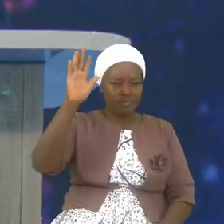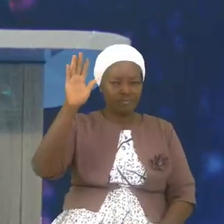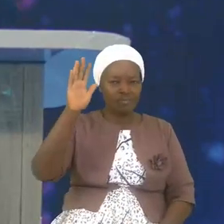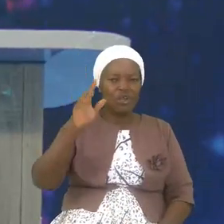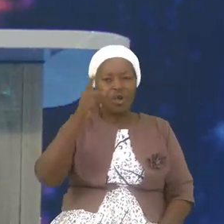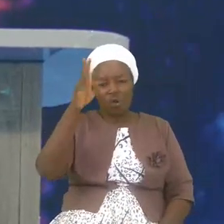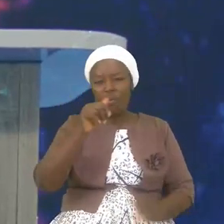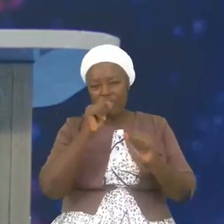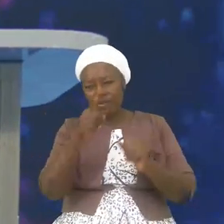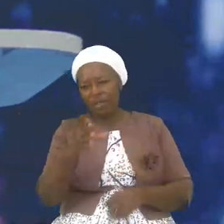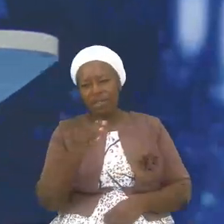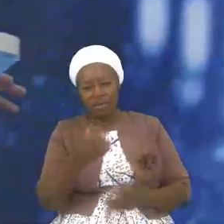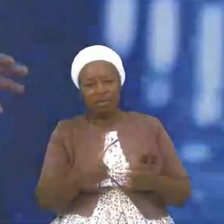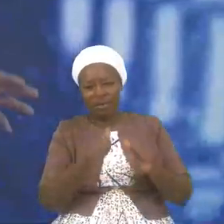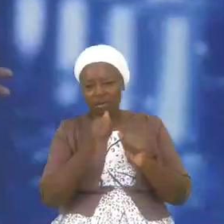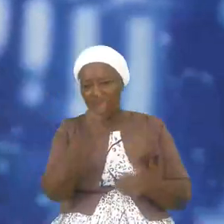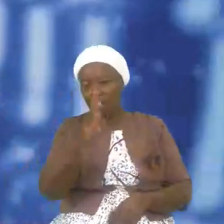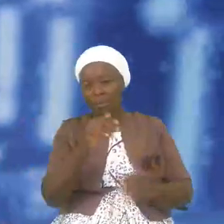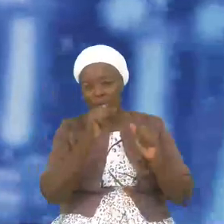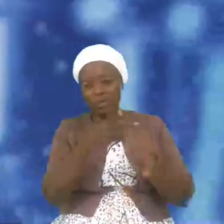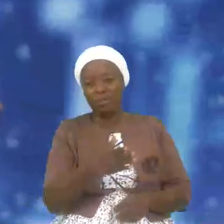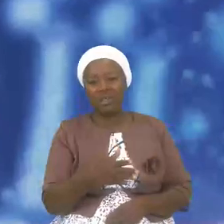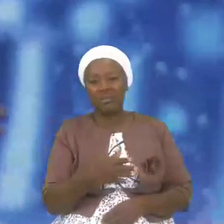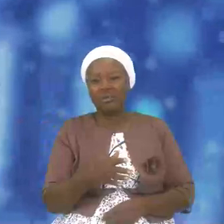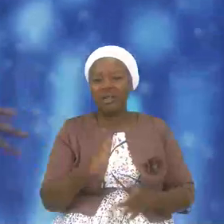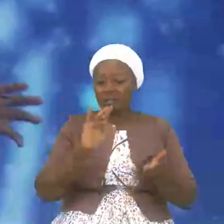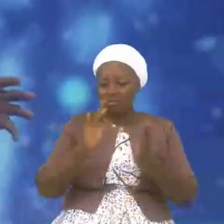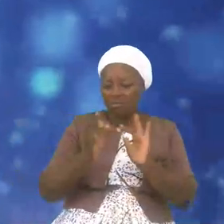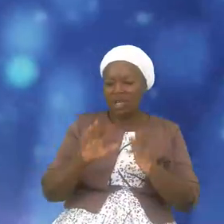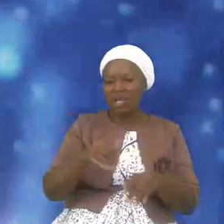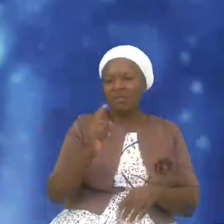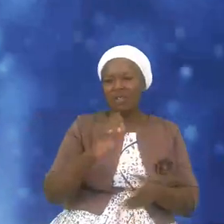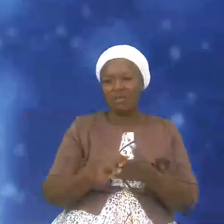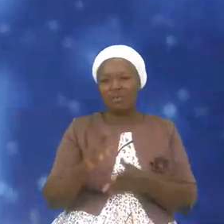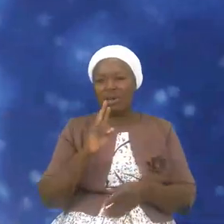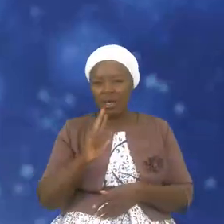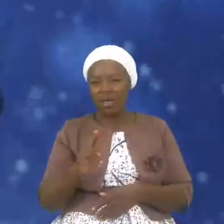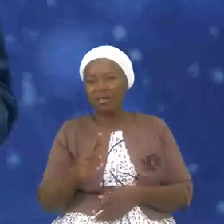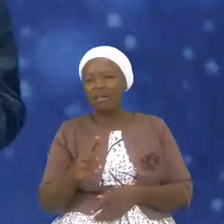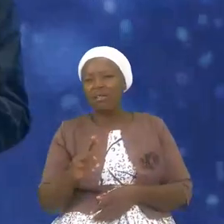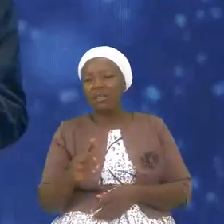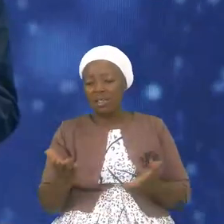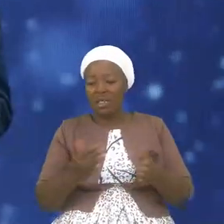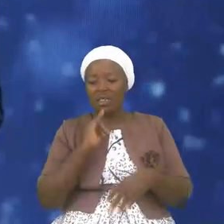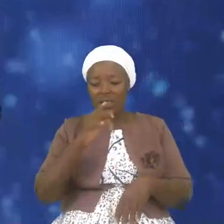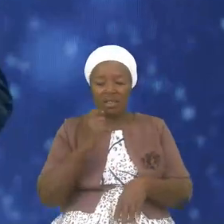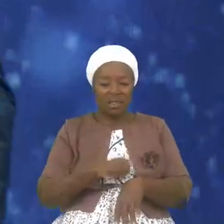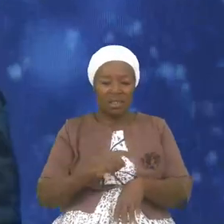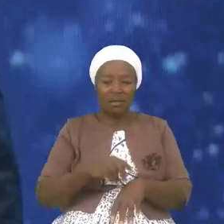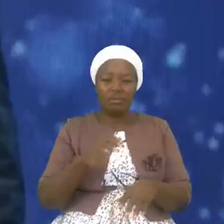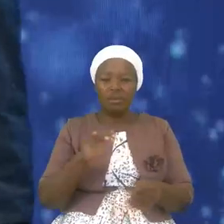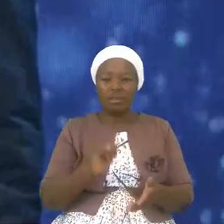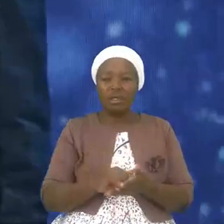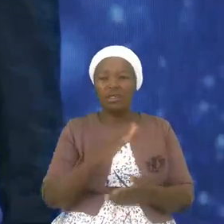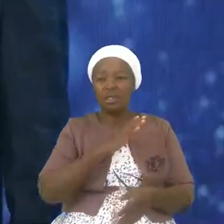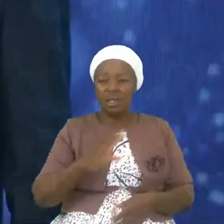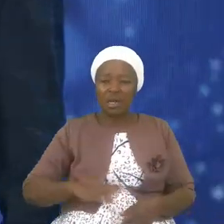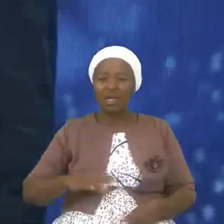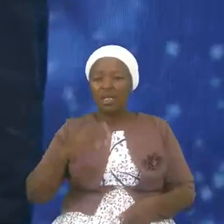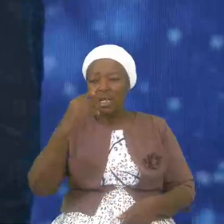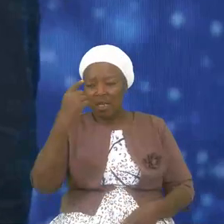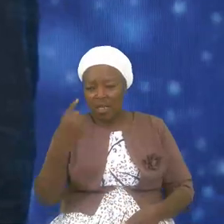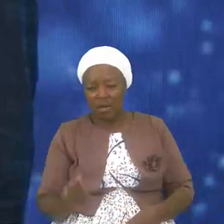que Dieu te bénisse là-bas, que Dieu te bénisse là-bas. En ligne, n'importe où vous êtes, voici le moment. Christ